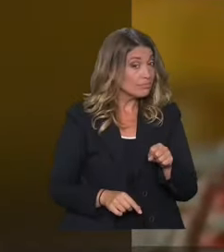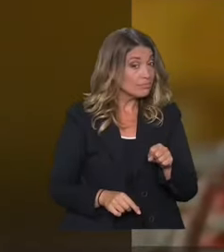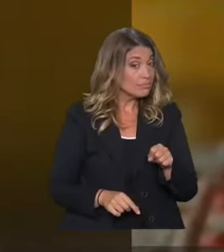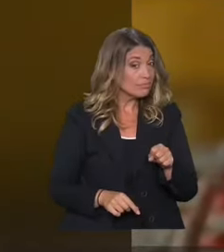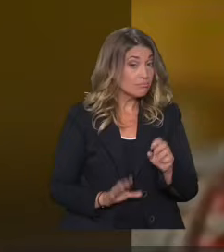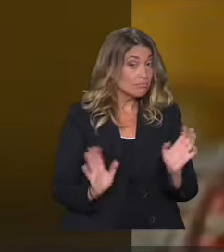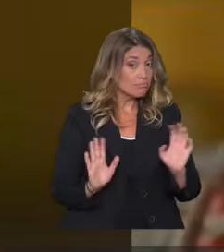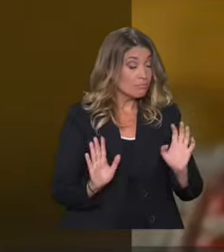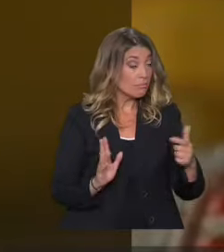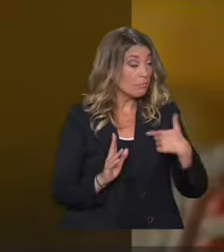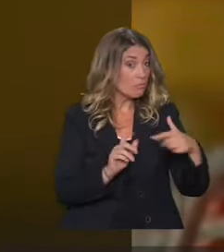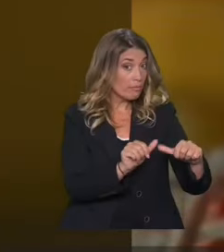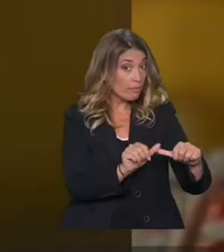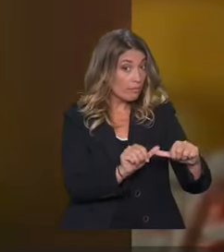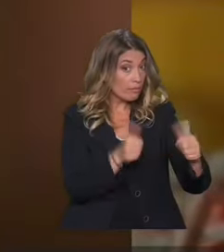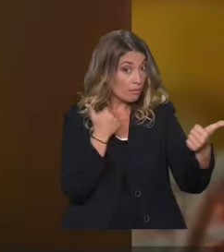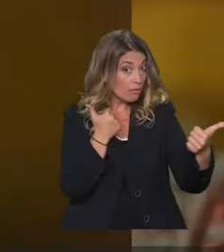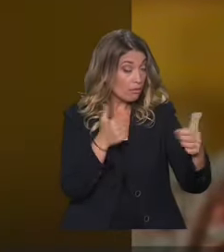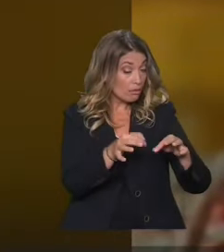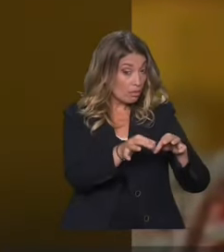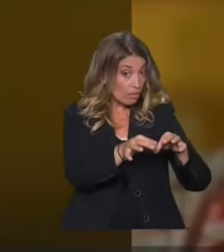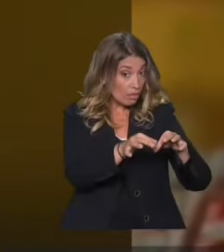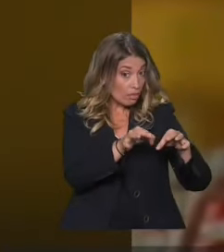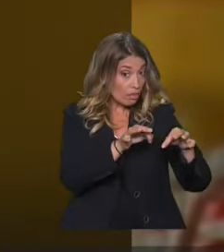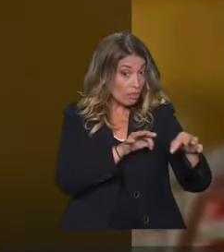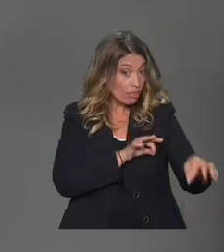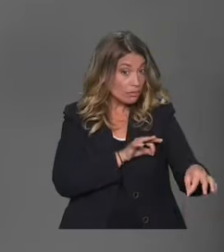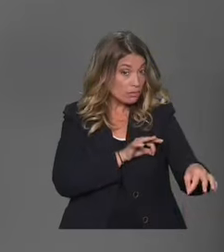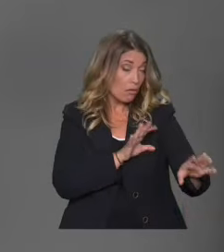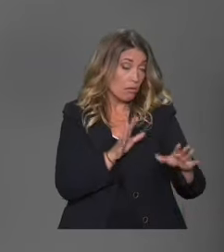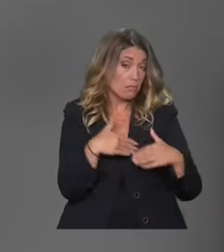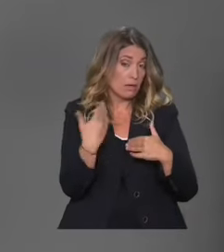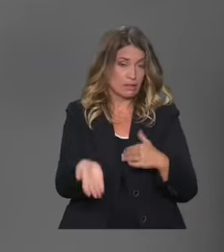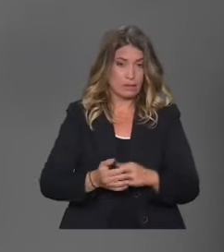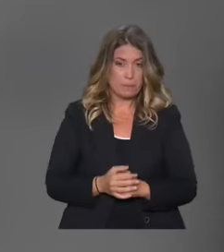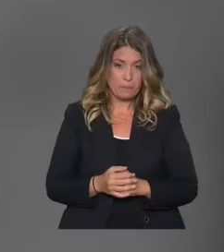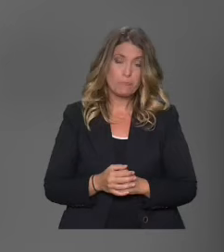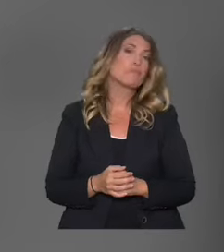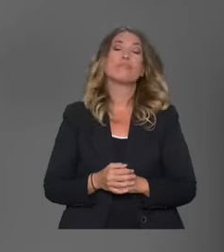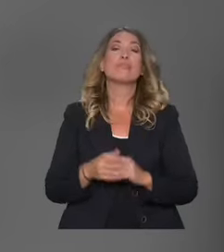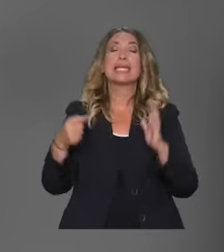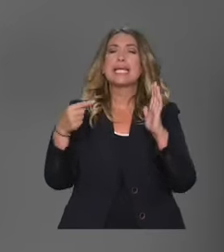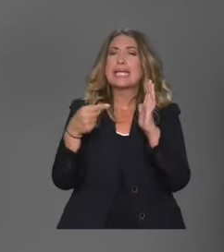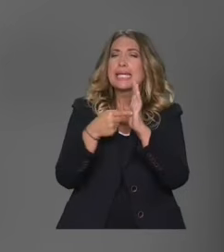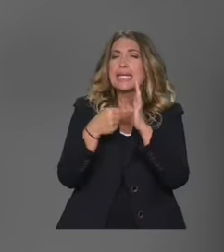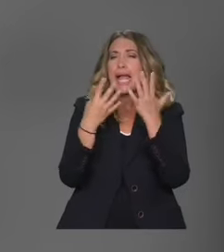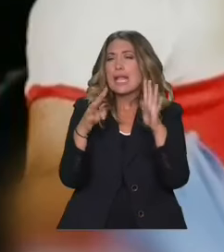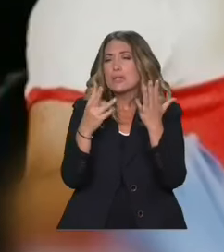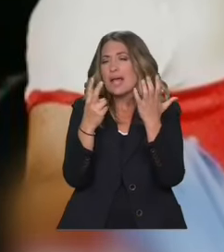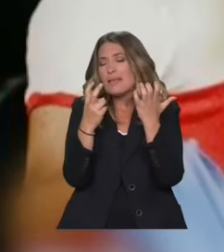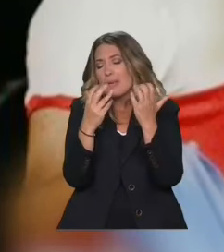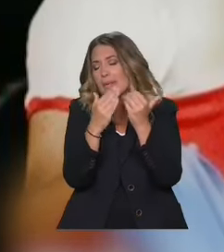Until it became irretrievably broken down. Τότε, στις αρχές της δεκαετίας του 70, Κάρολος και